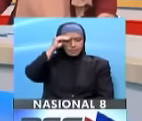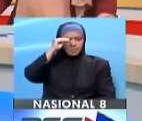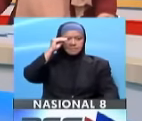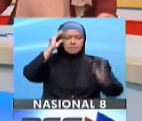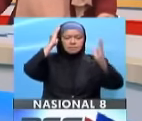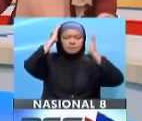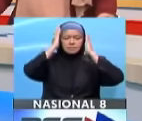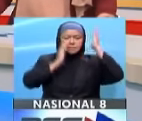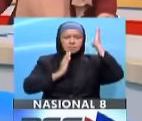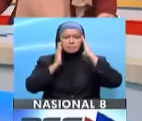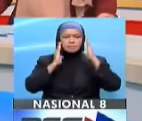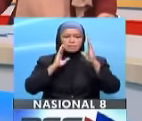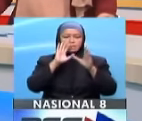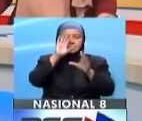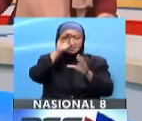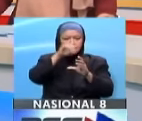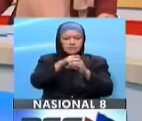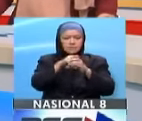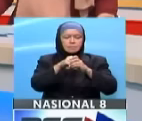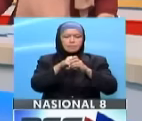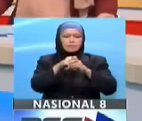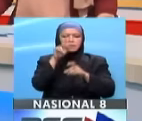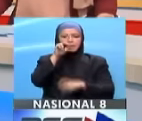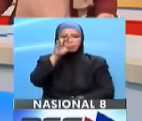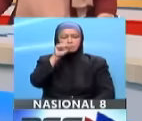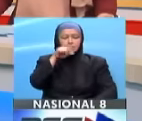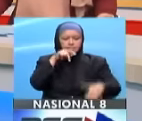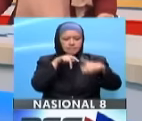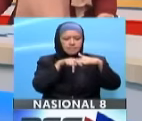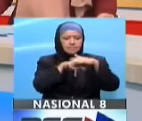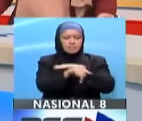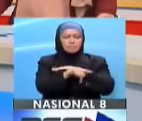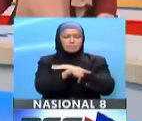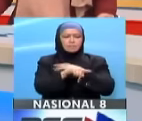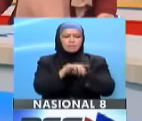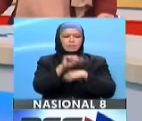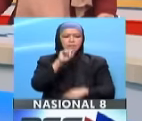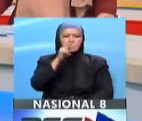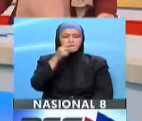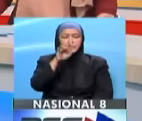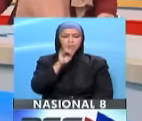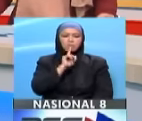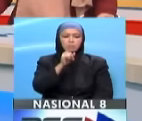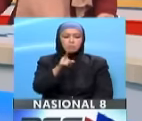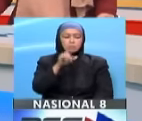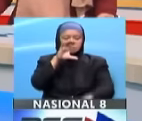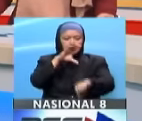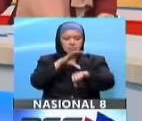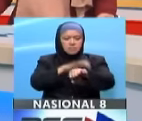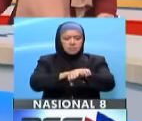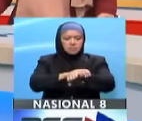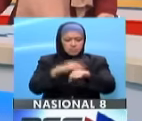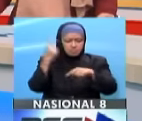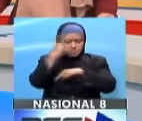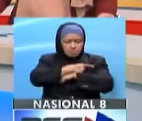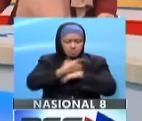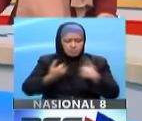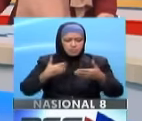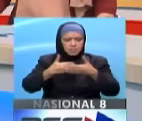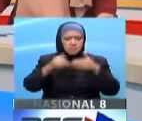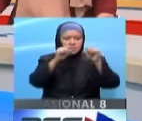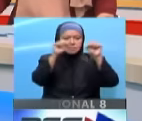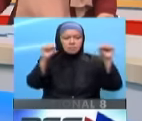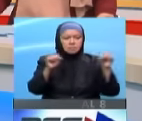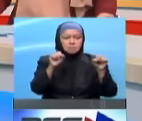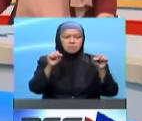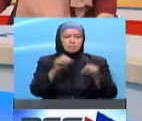yang terlibat dalam kes pembunuhan mendiang Anthony Kevin Morais ditahan reman bermula hari ini sehingga Selasa depan bagi membantu siasatan. Ketua